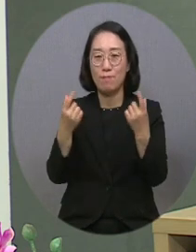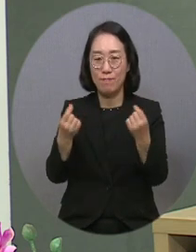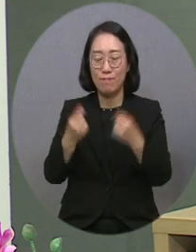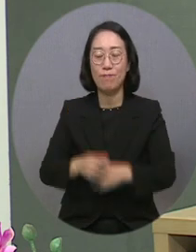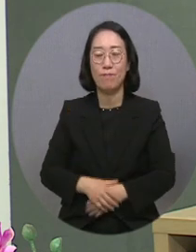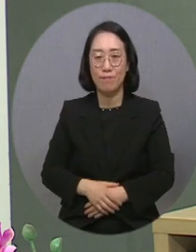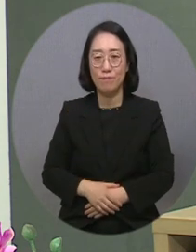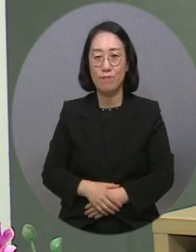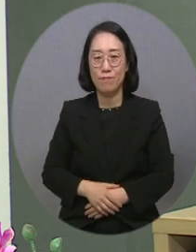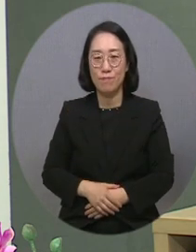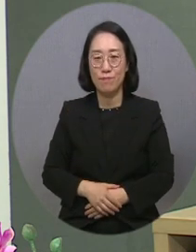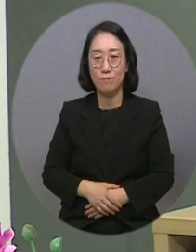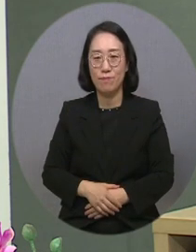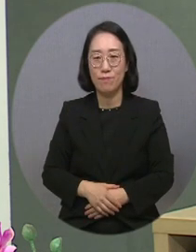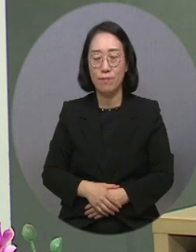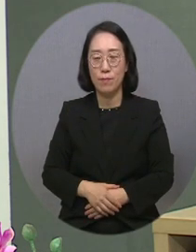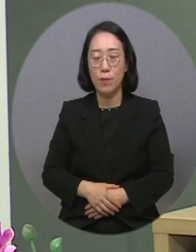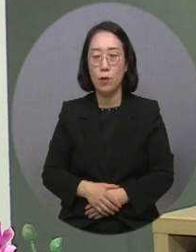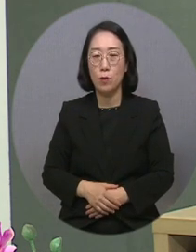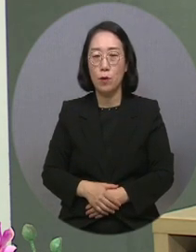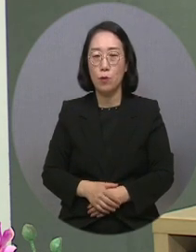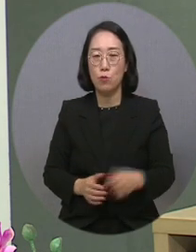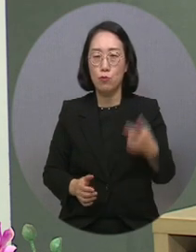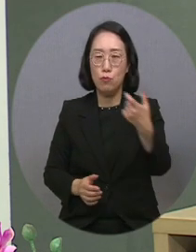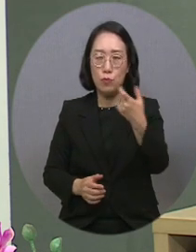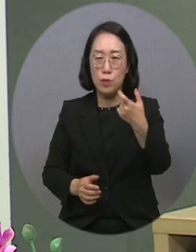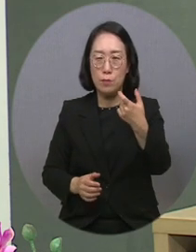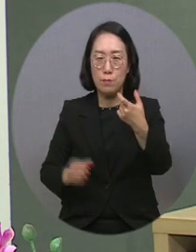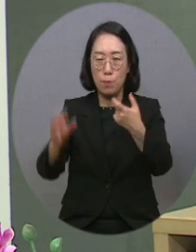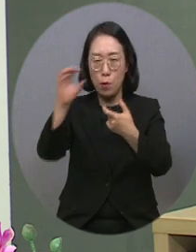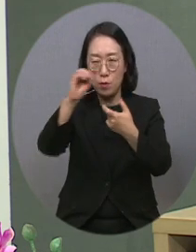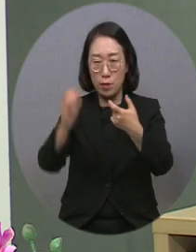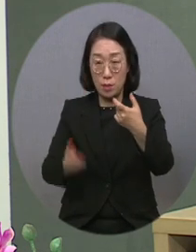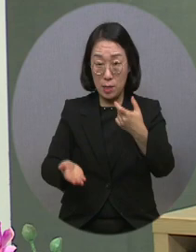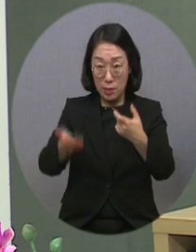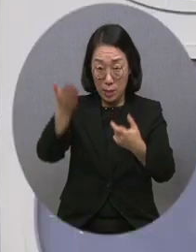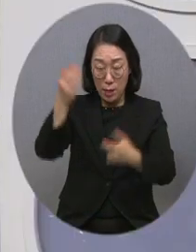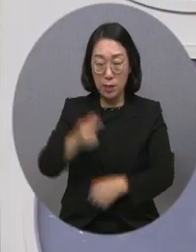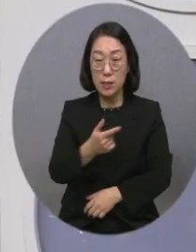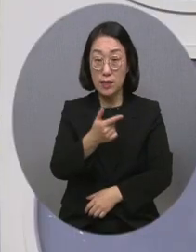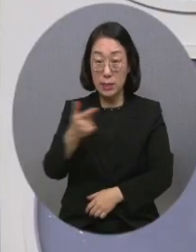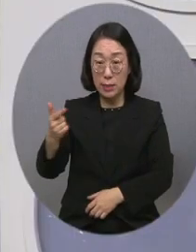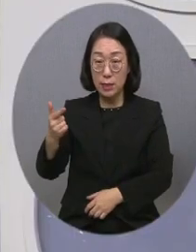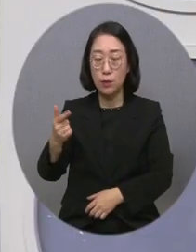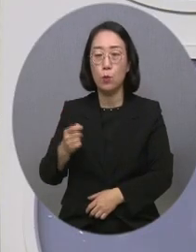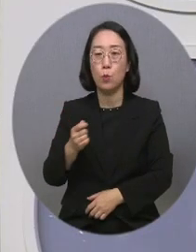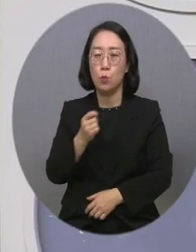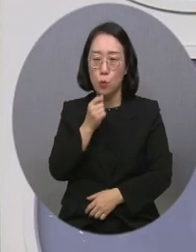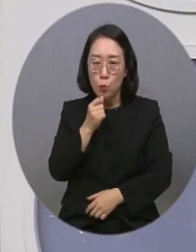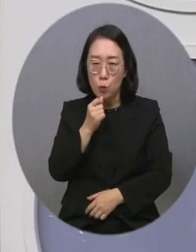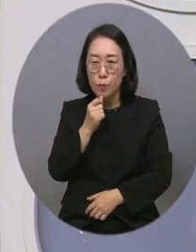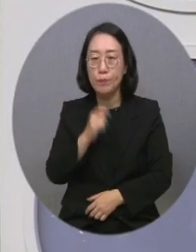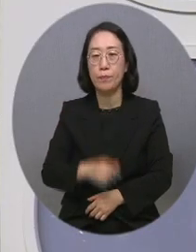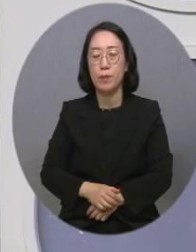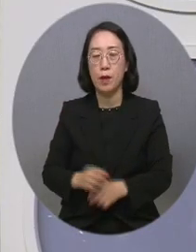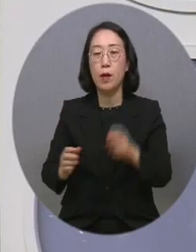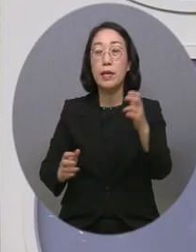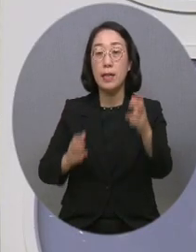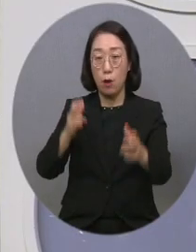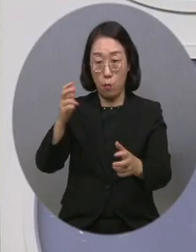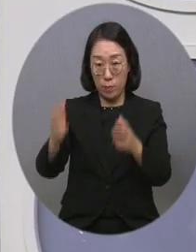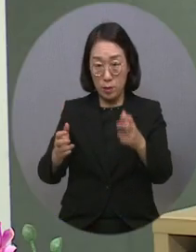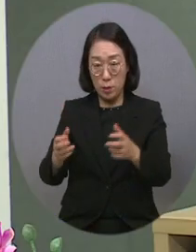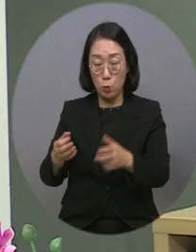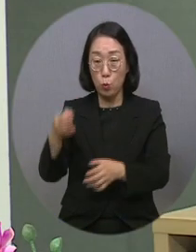예, 그렇습니다. 그러니까 한 60여 프로는 대기업들이 또는 중소기업들이 동참을